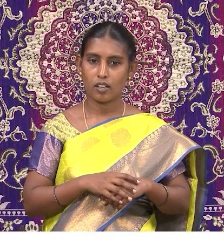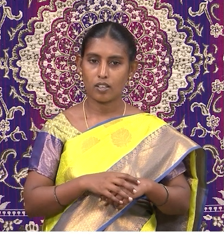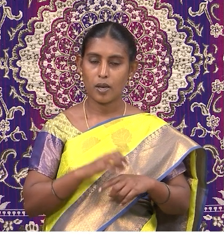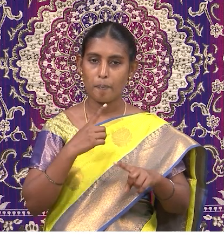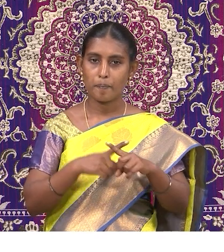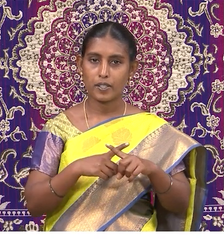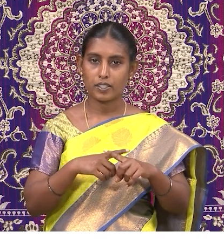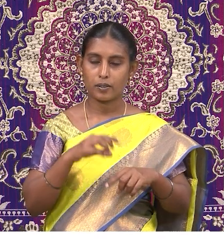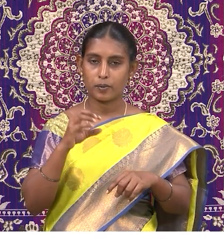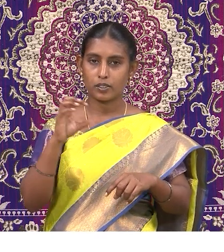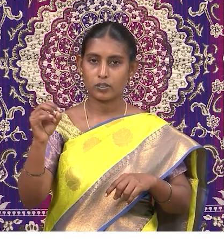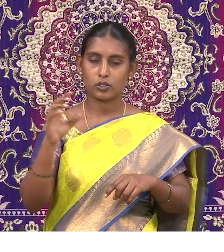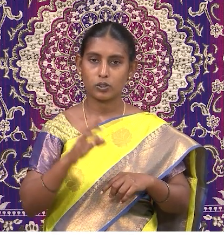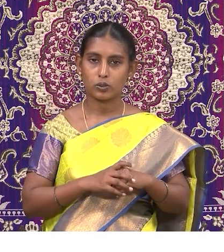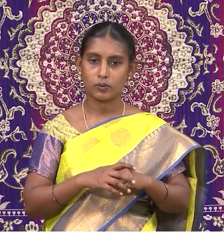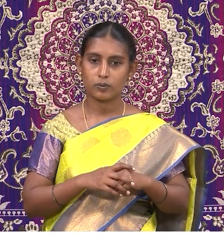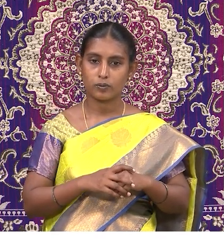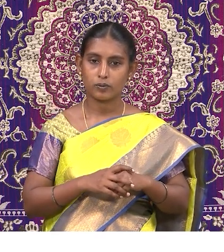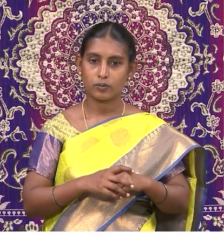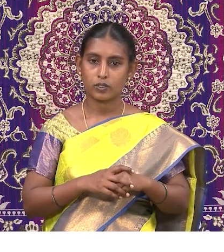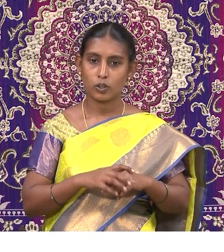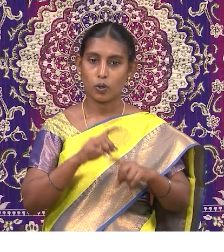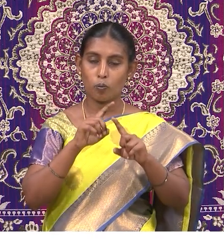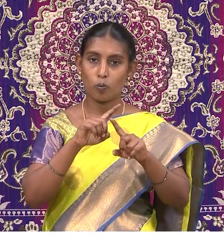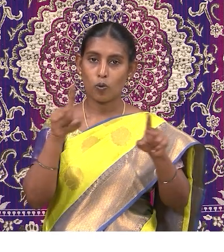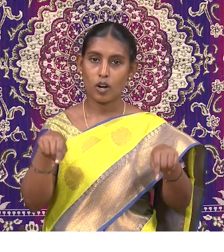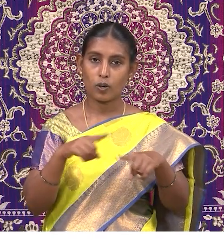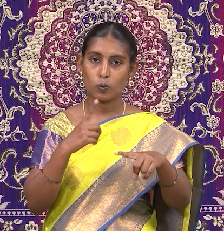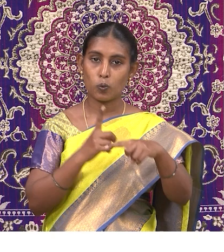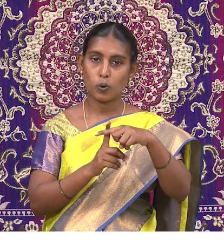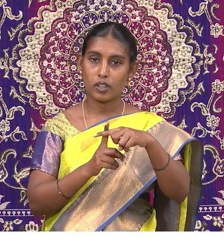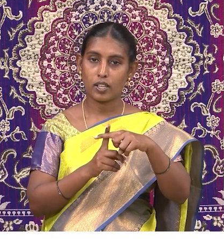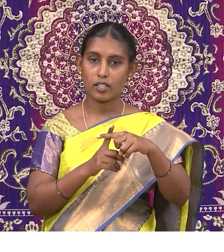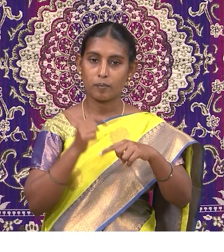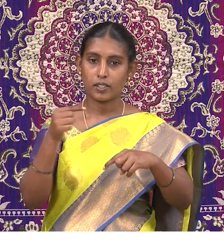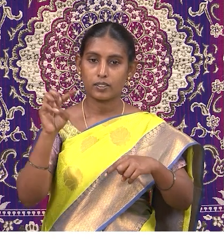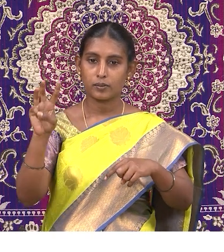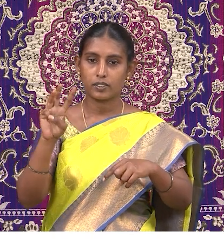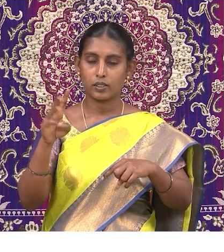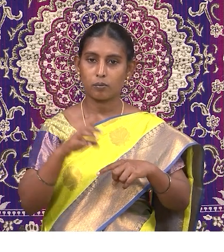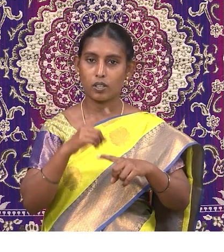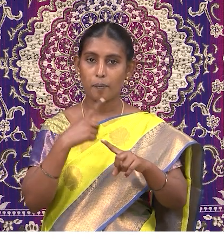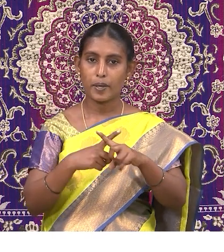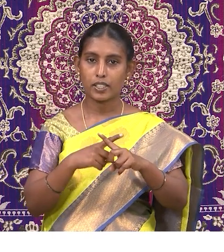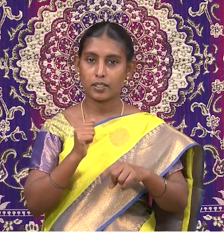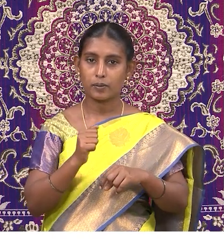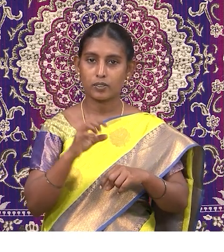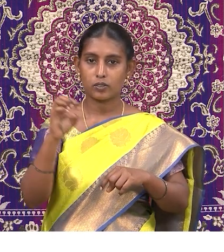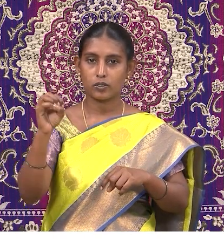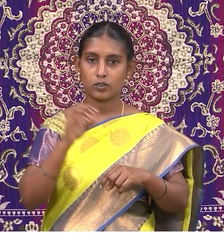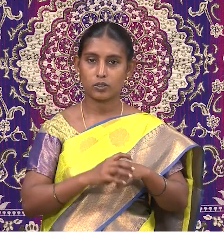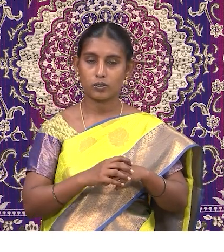பலன் உங்களுக்கு பூஜ்ஜியம். அப்போ மூலங்களின் கூடுதல் பலன் மைனஸ் மூன்று, மூலங்களின் பெருக்கற் பலன்